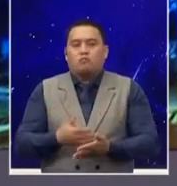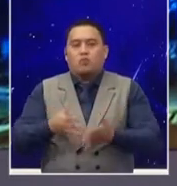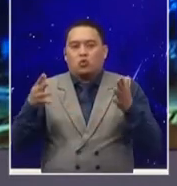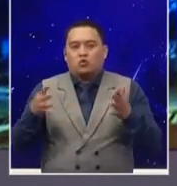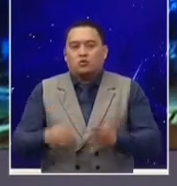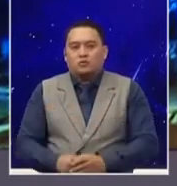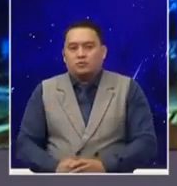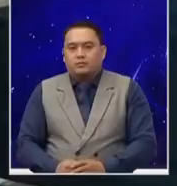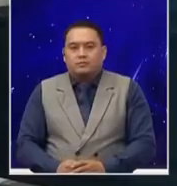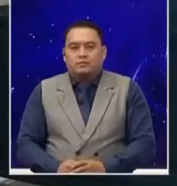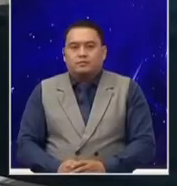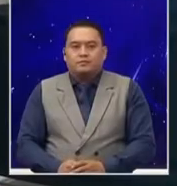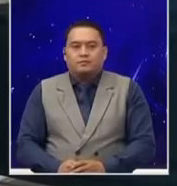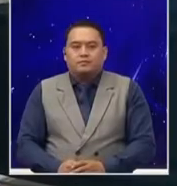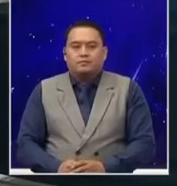больше.